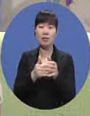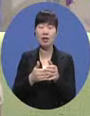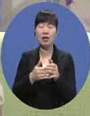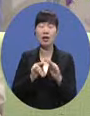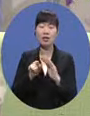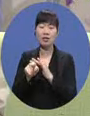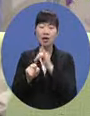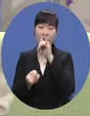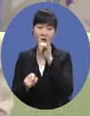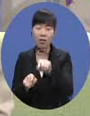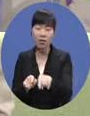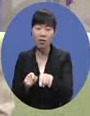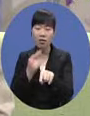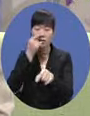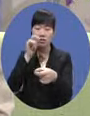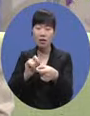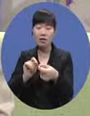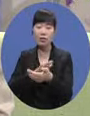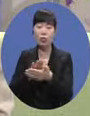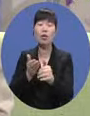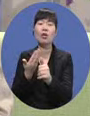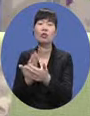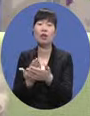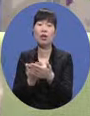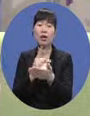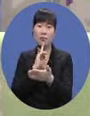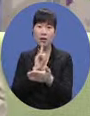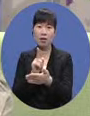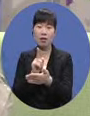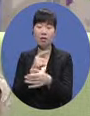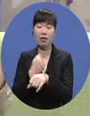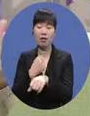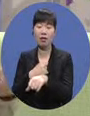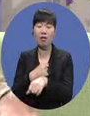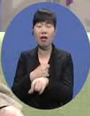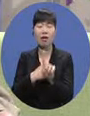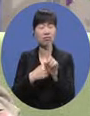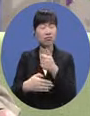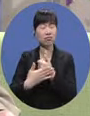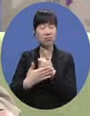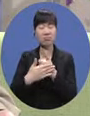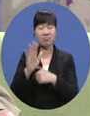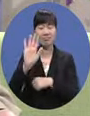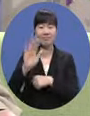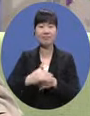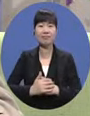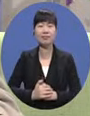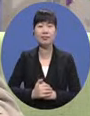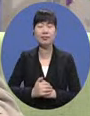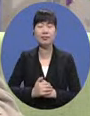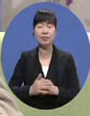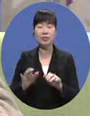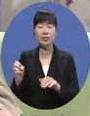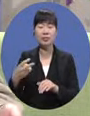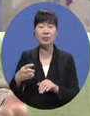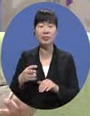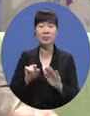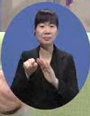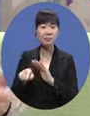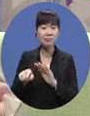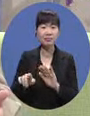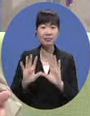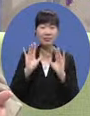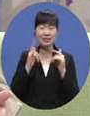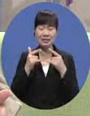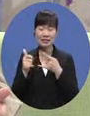가서 네가 좀 친하게 놀아주라. 뭐 이렇게 하는 거는 네. 하나도 도움이 되지가 않아요. 그렇다고 가서 막